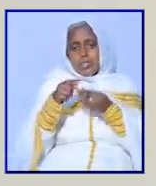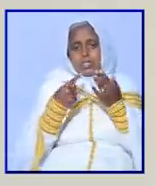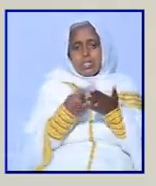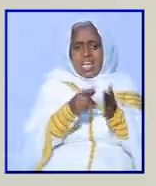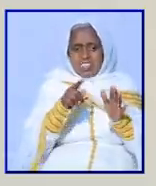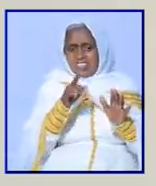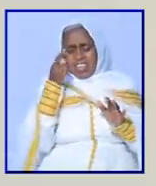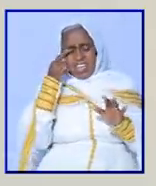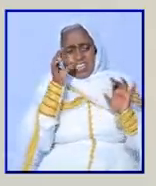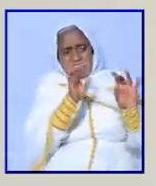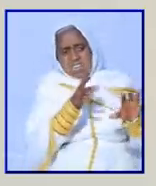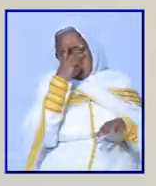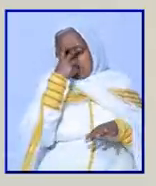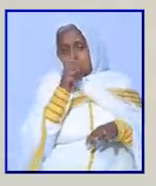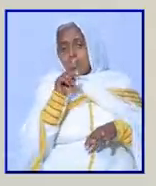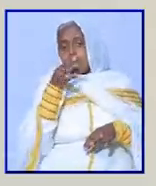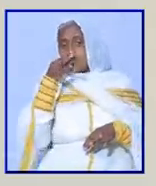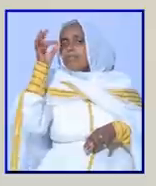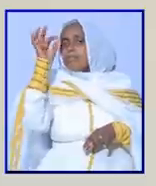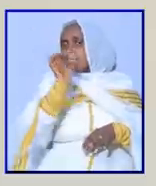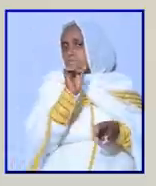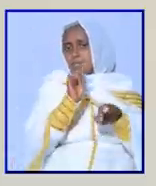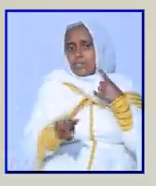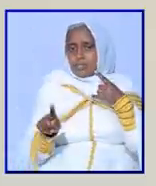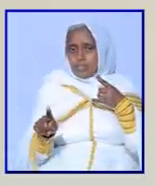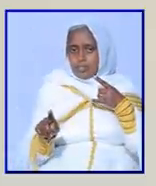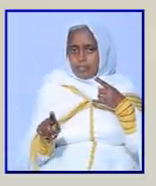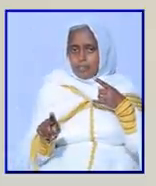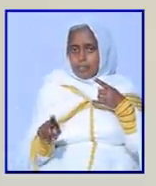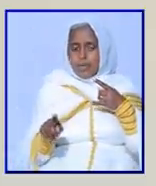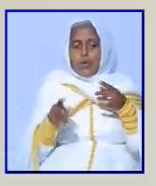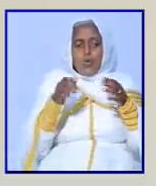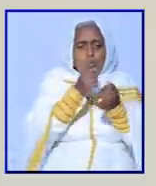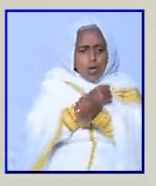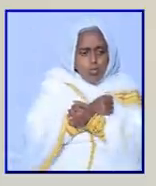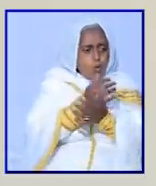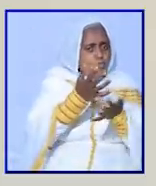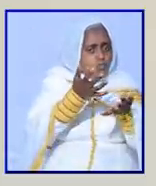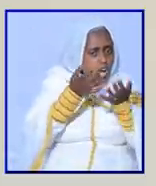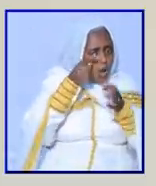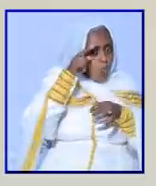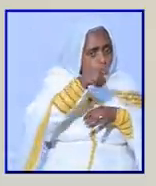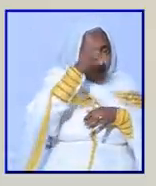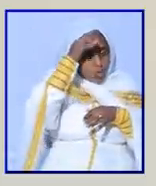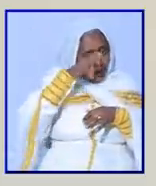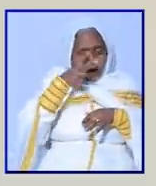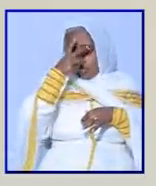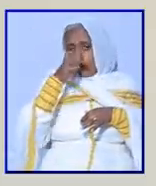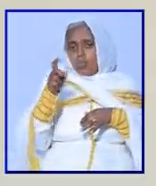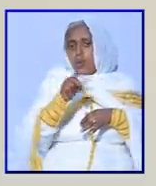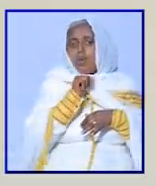ስለዚህ የለህም አንተ እውር ነህ ብለን መሳደብ አንችልም። ወዶ ፈልጎ ያ ሰው